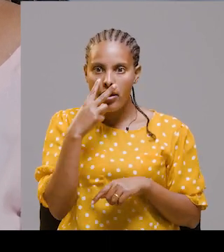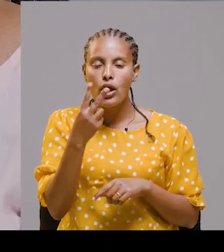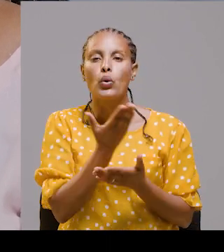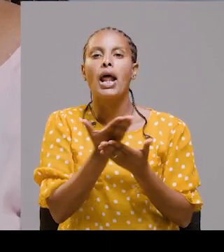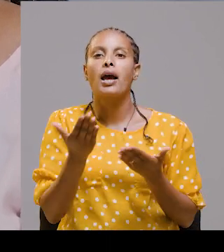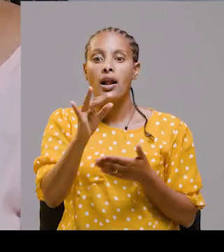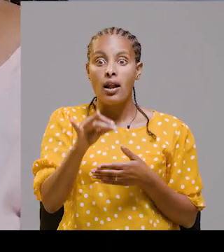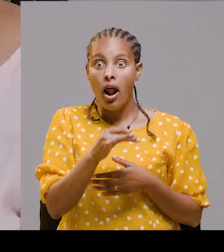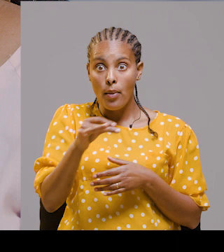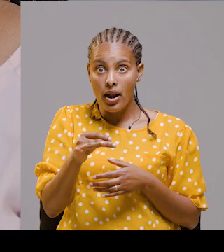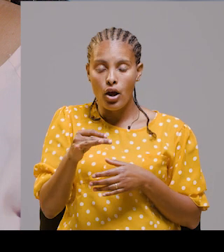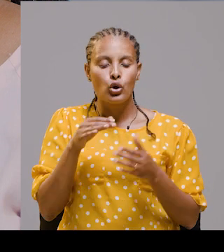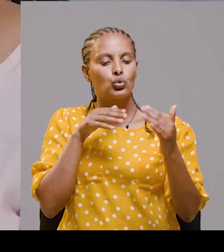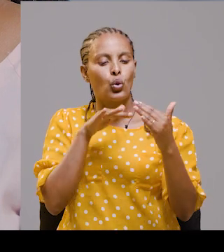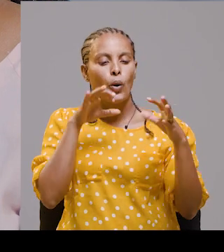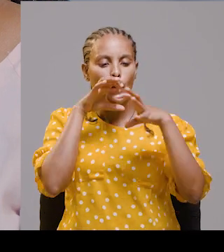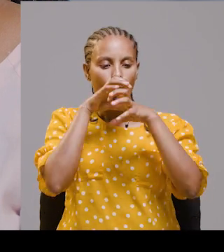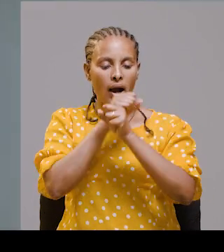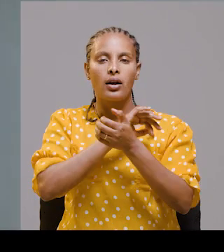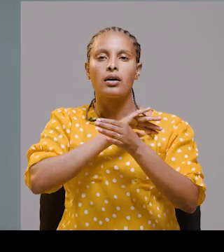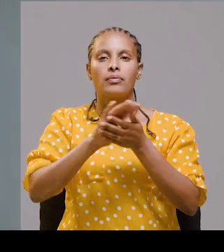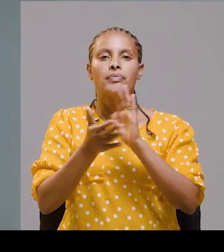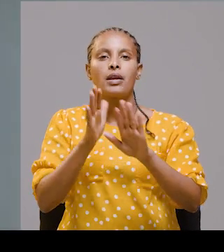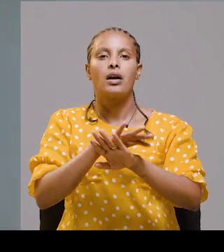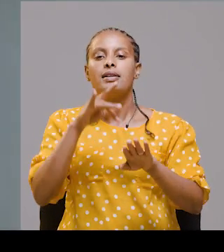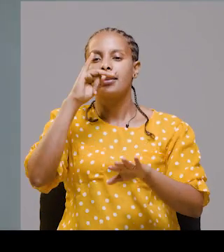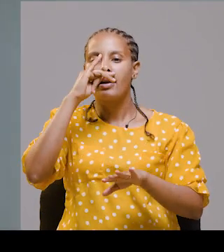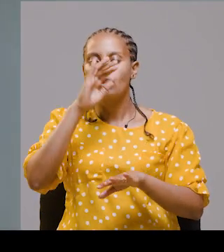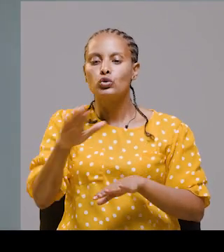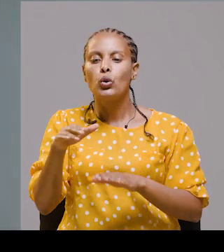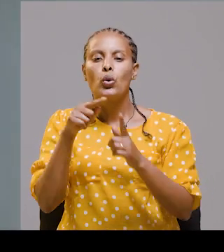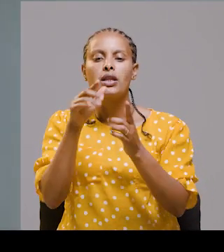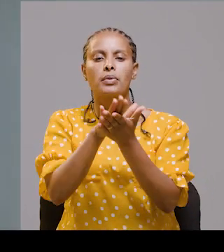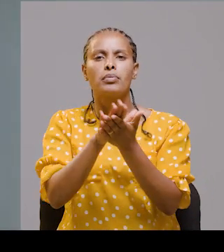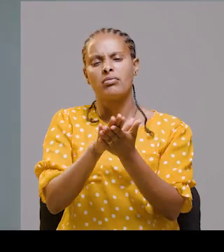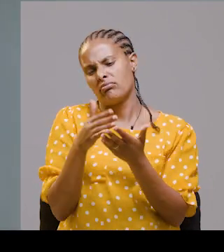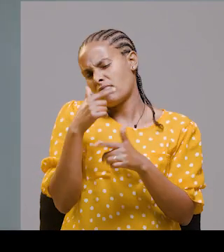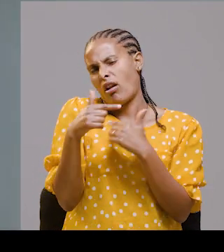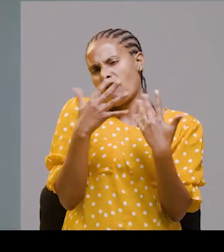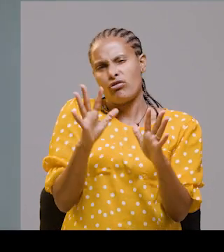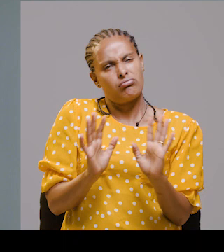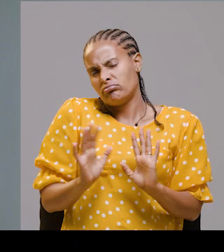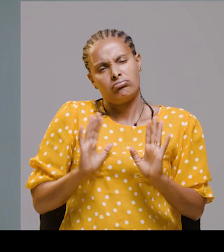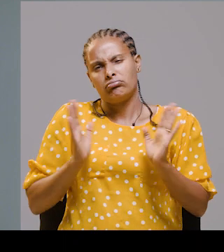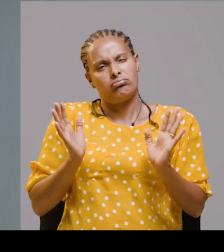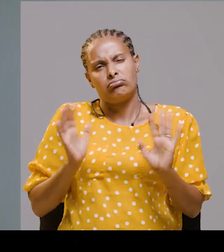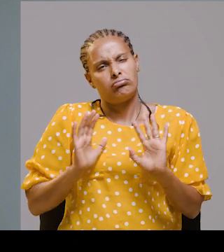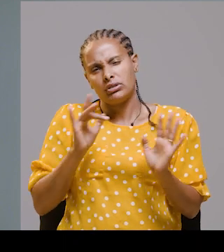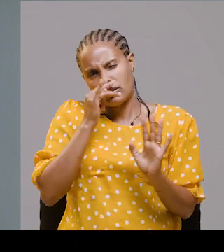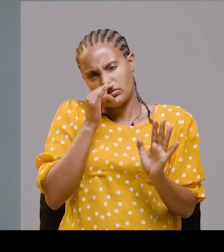ነው፣ ጦርነቱ ካበቃ በኋላ ህጻናት ልጆች ወደ ትምህርት ቤት ለመመለስ አልፈለጉ።